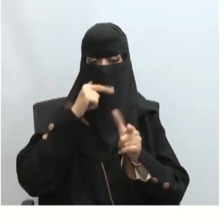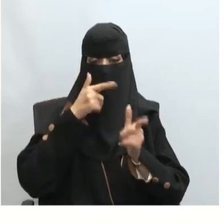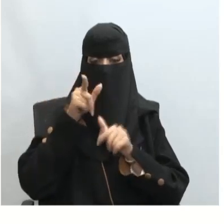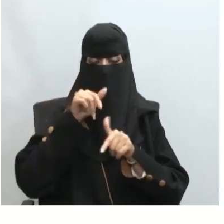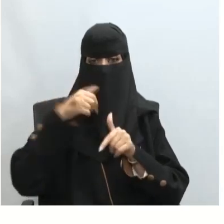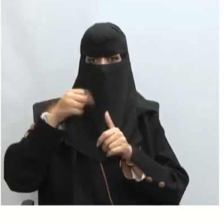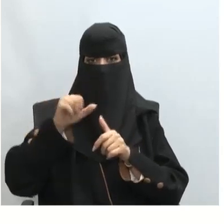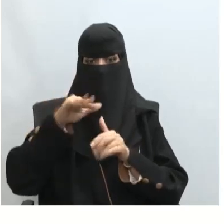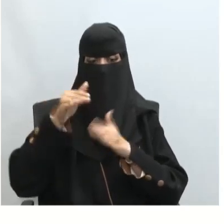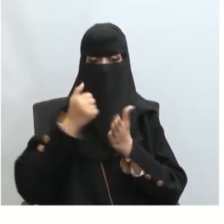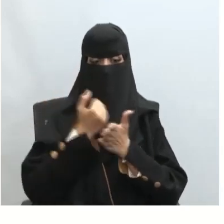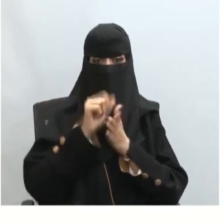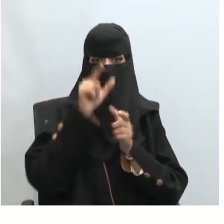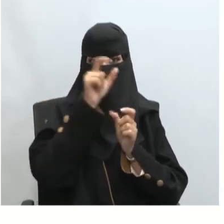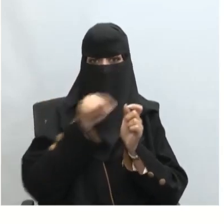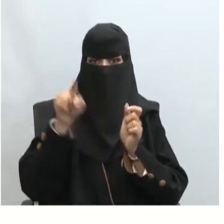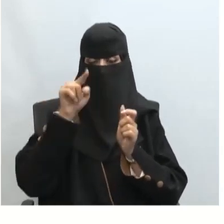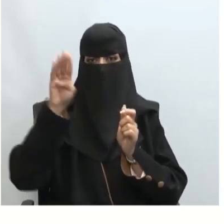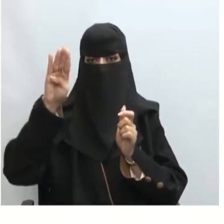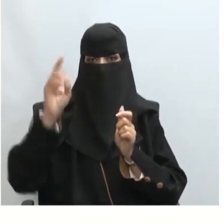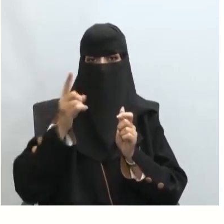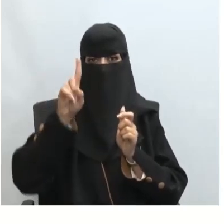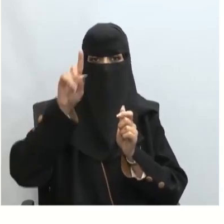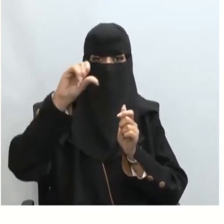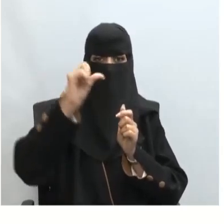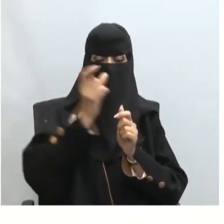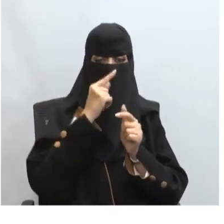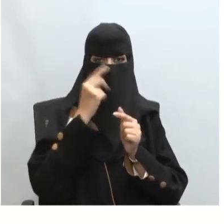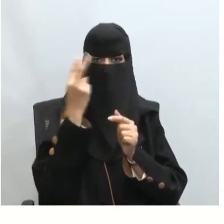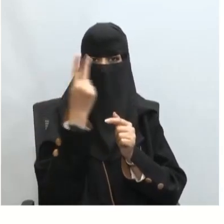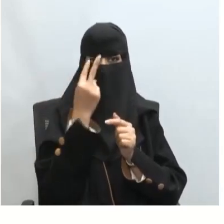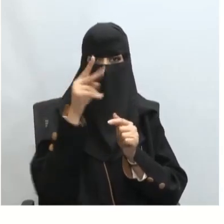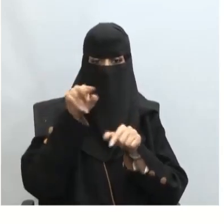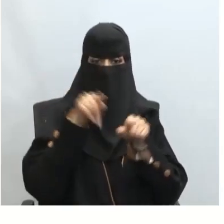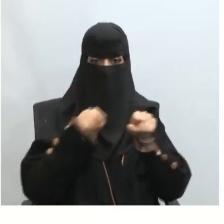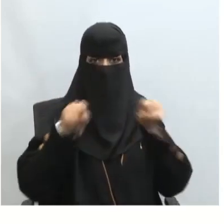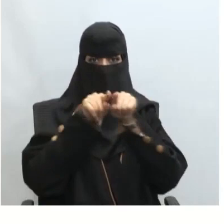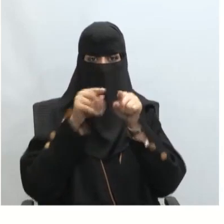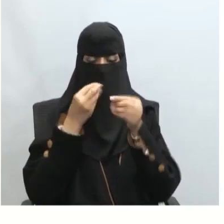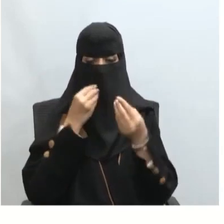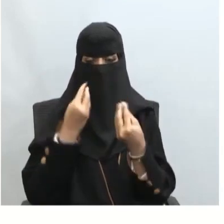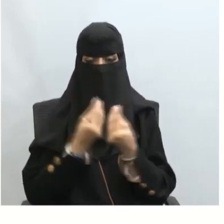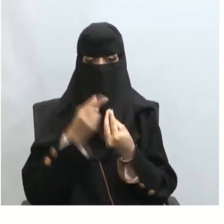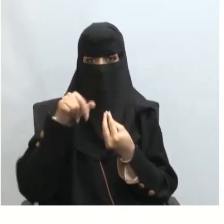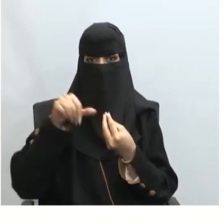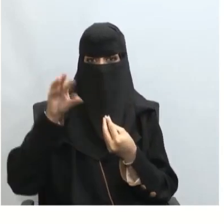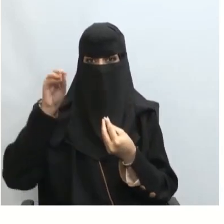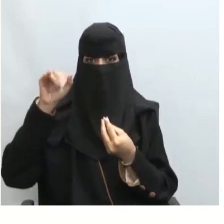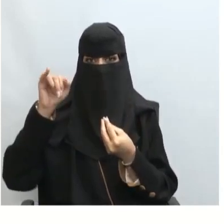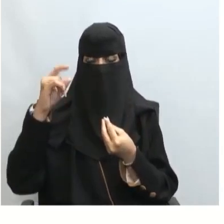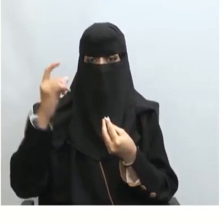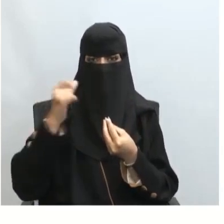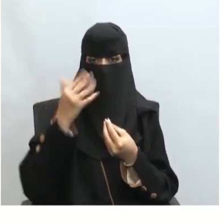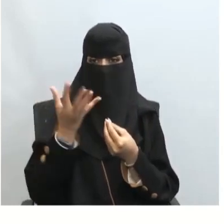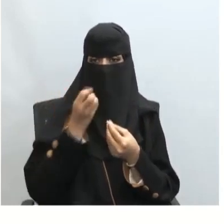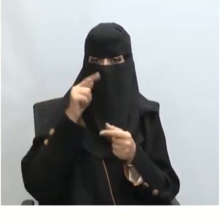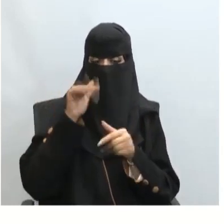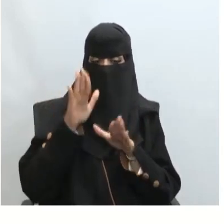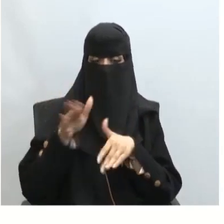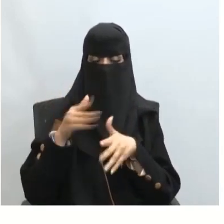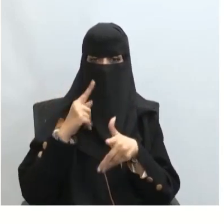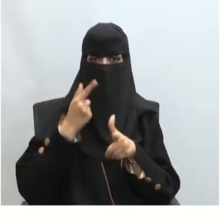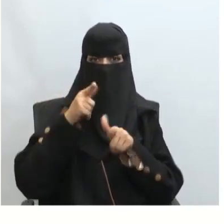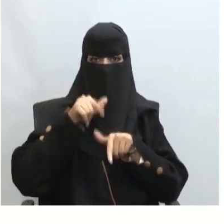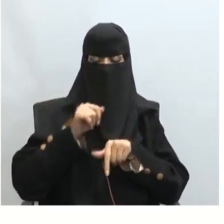كربون كربونتين تكون تكونان بجانب بعض مو واحد من الهيدروجين هنا سيعطيني ايضا